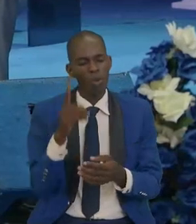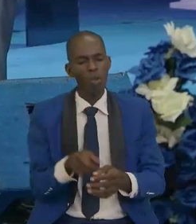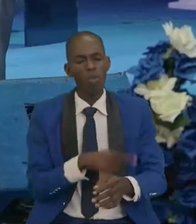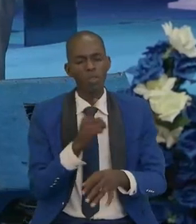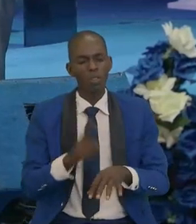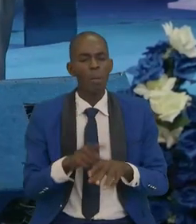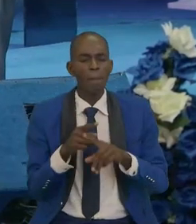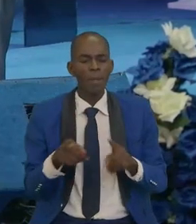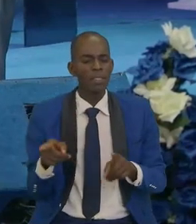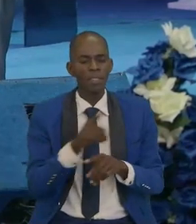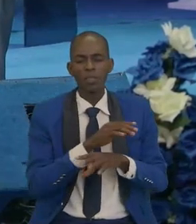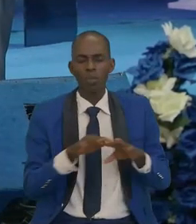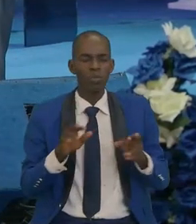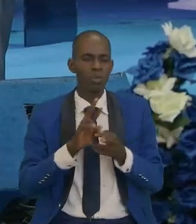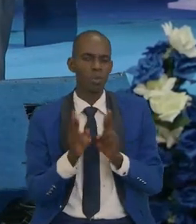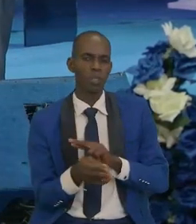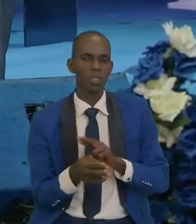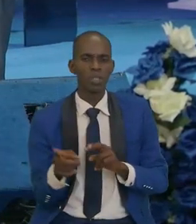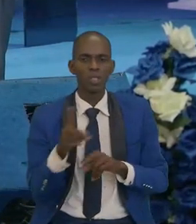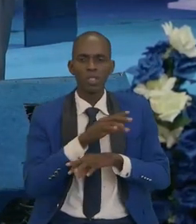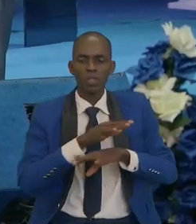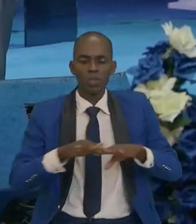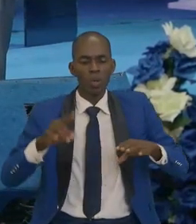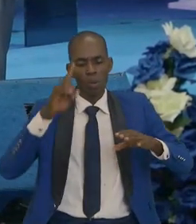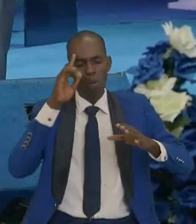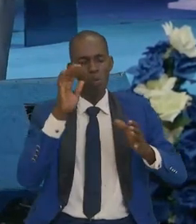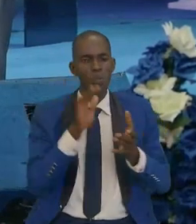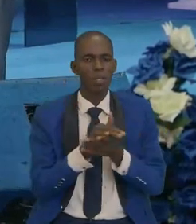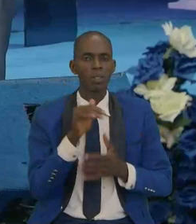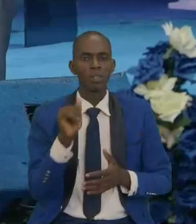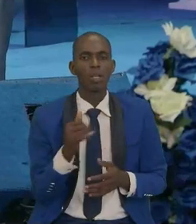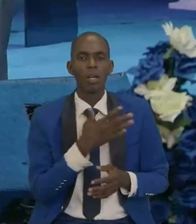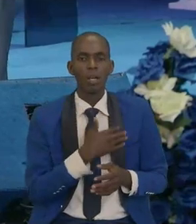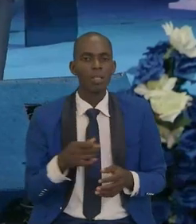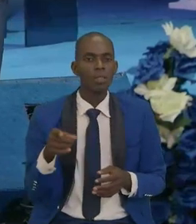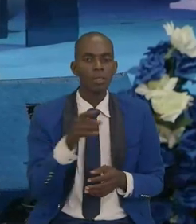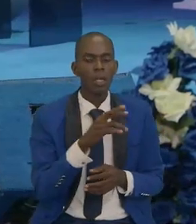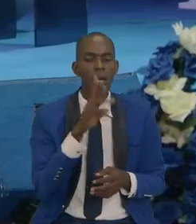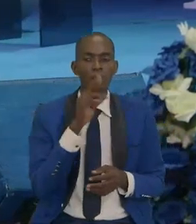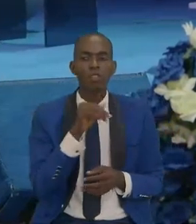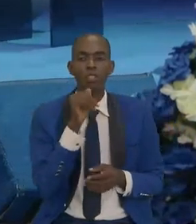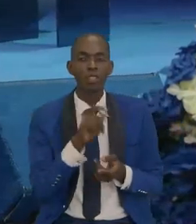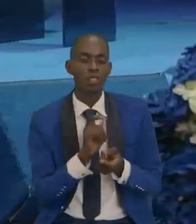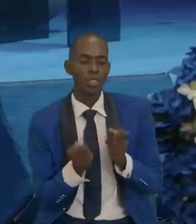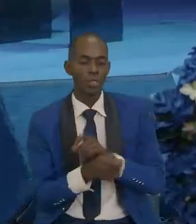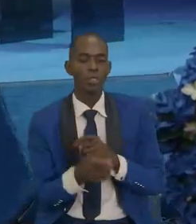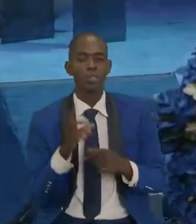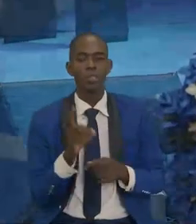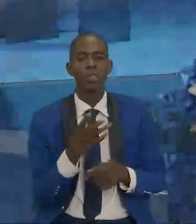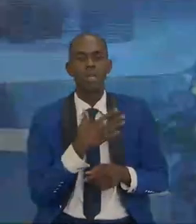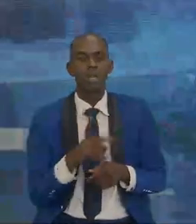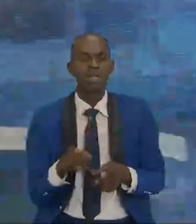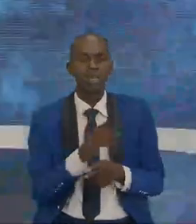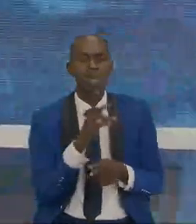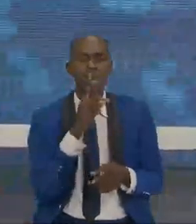depuis un fort longtemps, mais ils ne se repentent pas, ils ne croient pas,